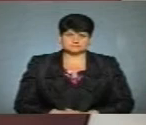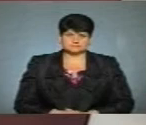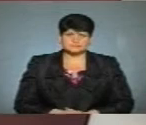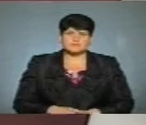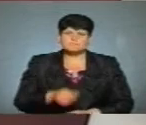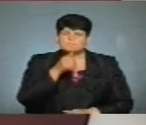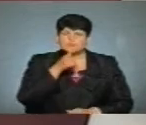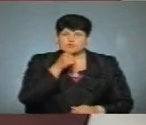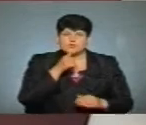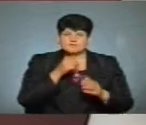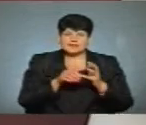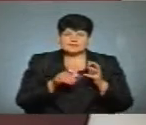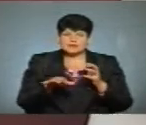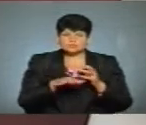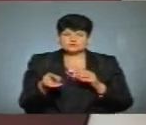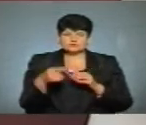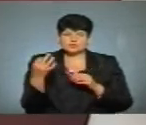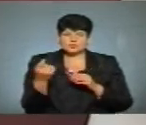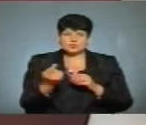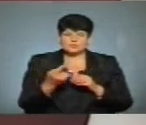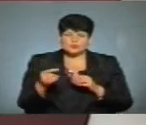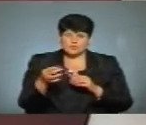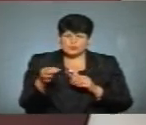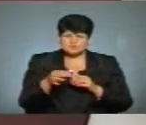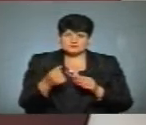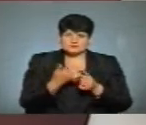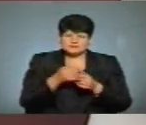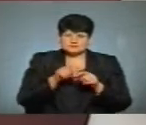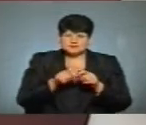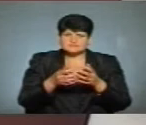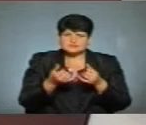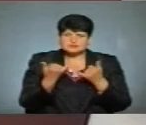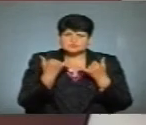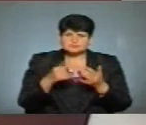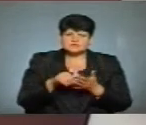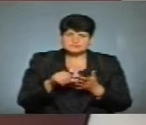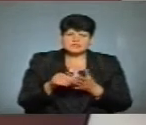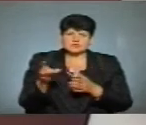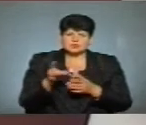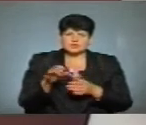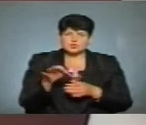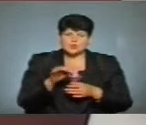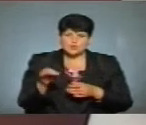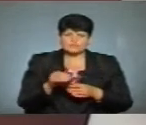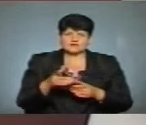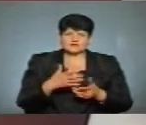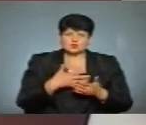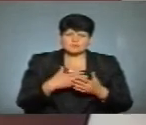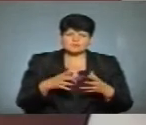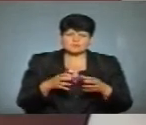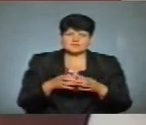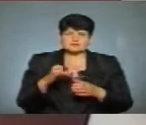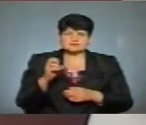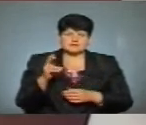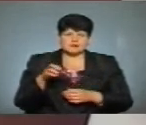Проби на мулу Тернопільського ставу для досліджень відібрали сьогодні представники регіонального офісу водних ресурсів та громадського об'єднання